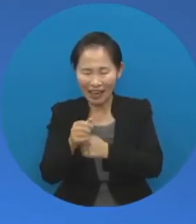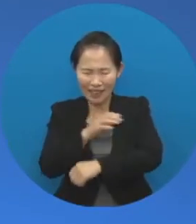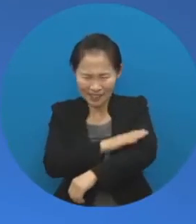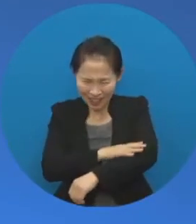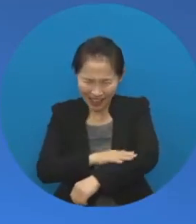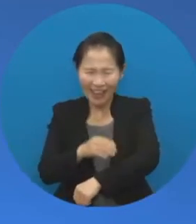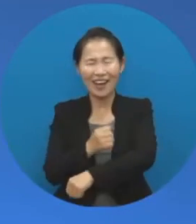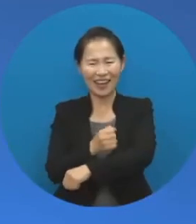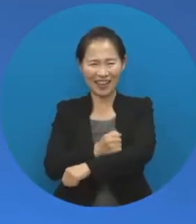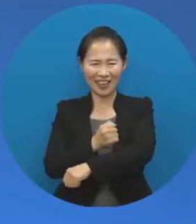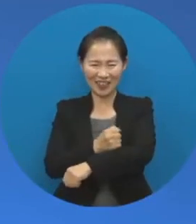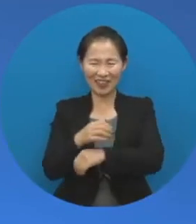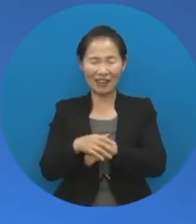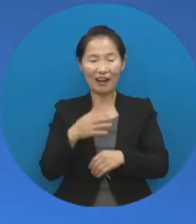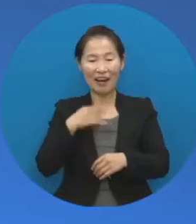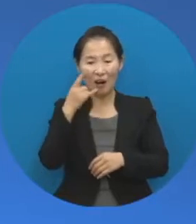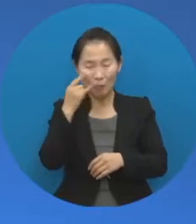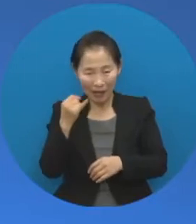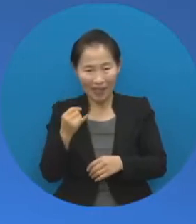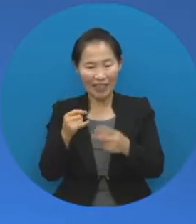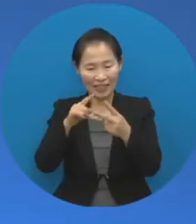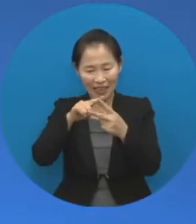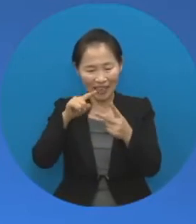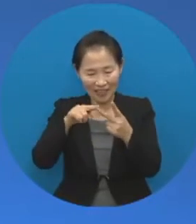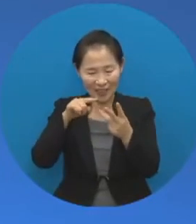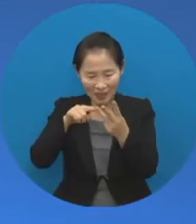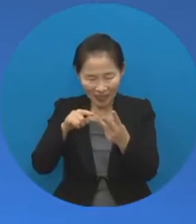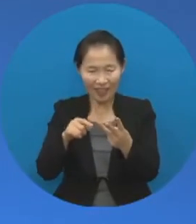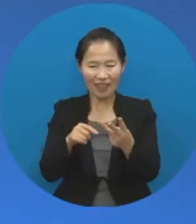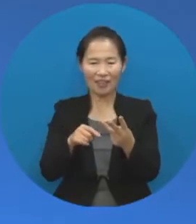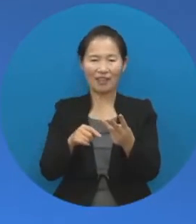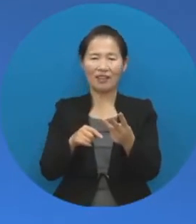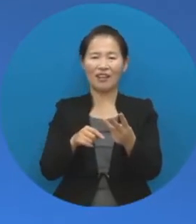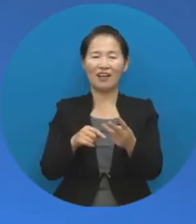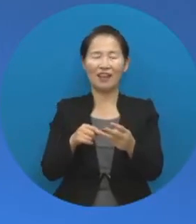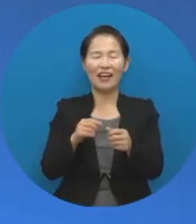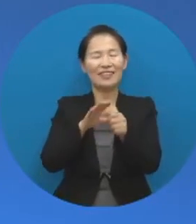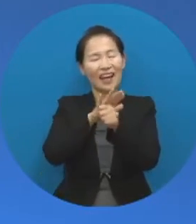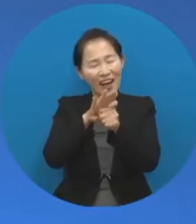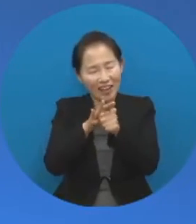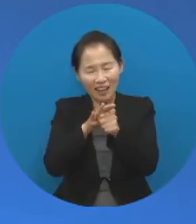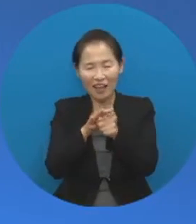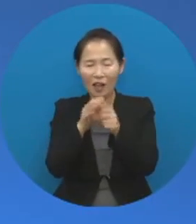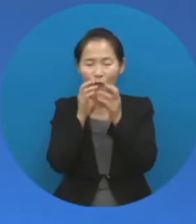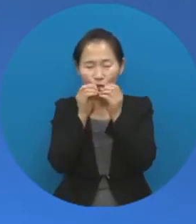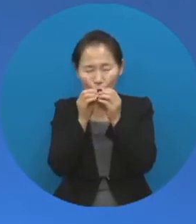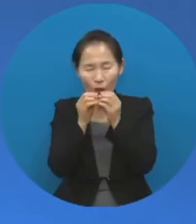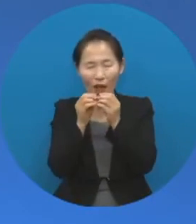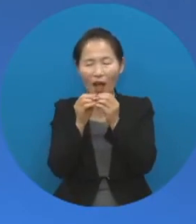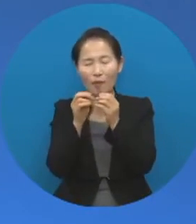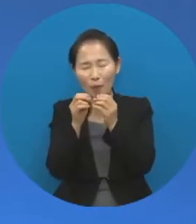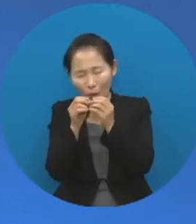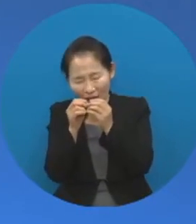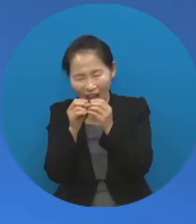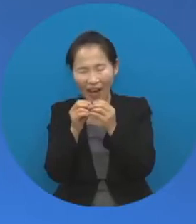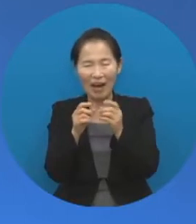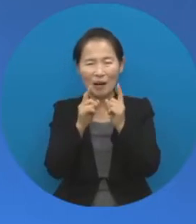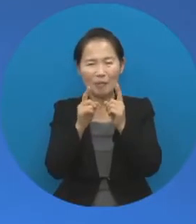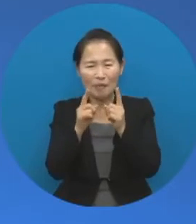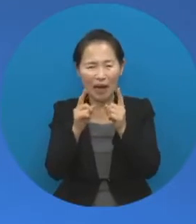고마워 이러면 이 아이들이 사랑의 푸족해 모모야 이래요. 이게 애들이 이렇게 너무